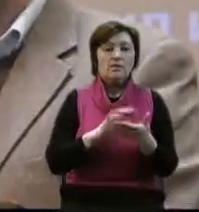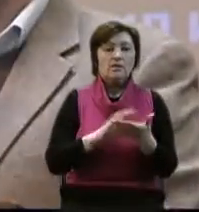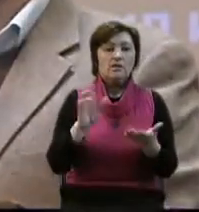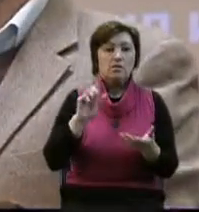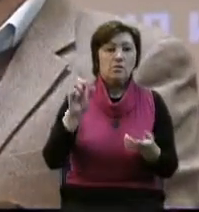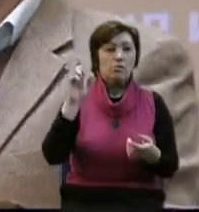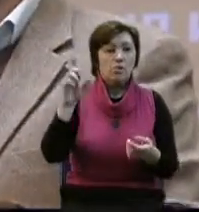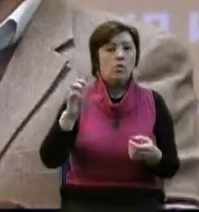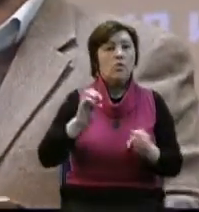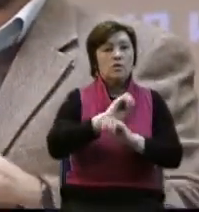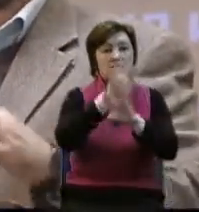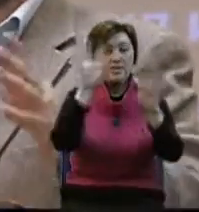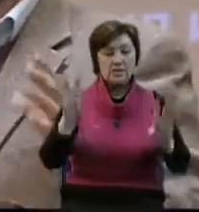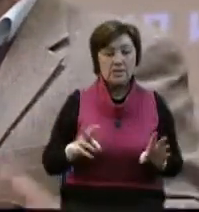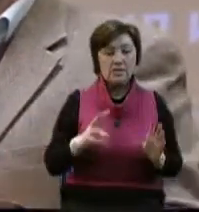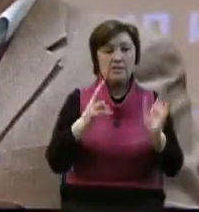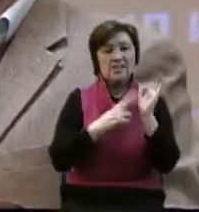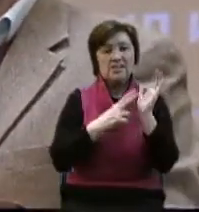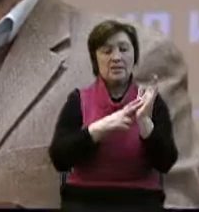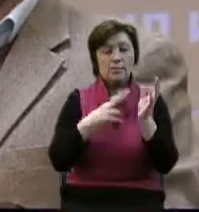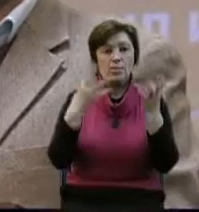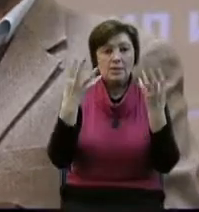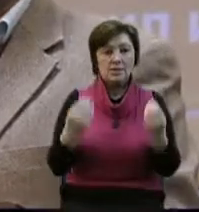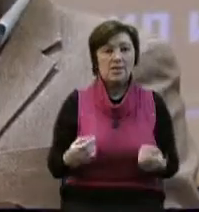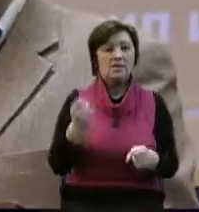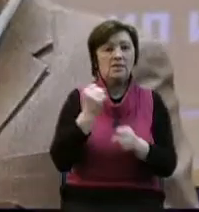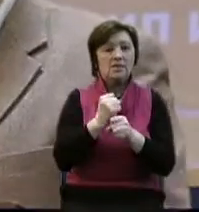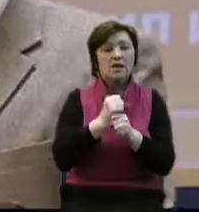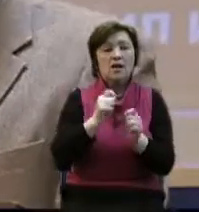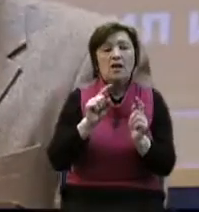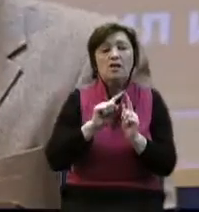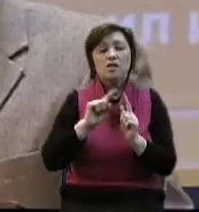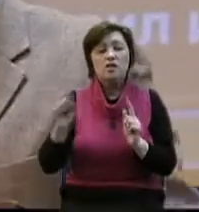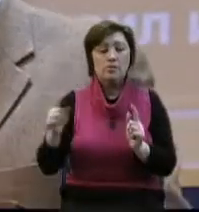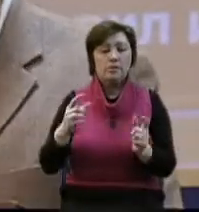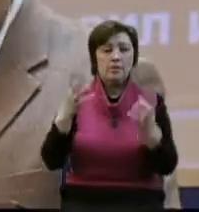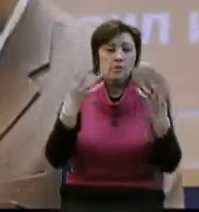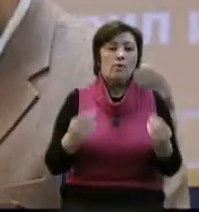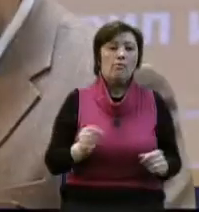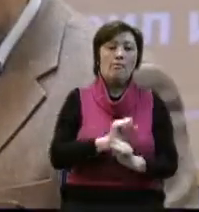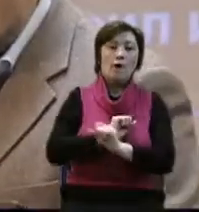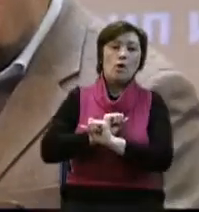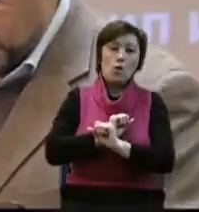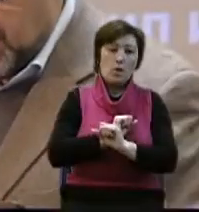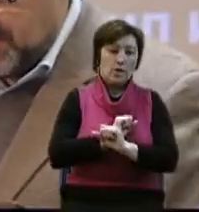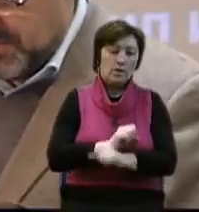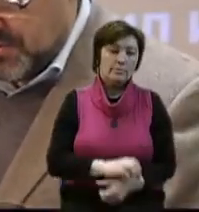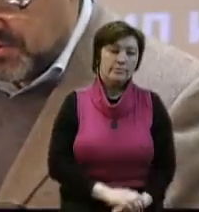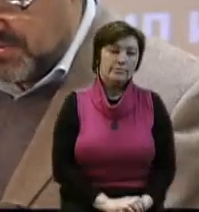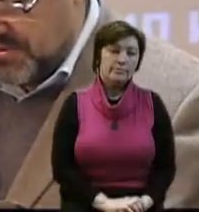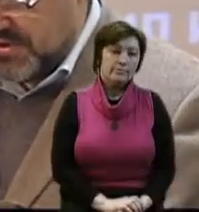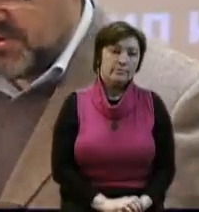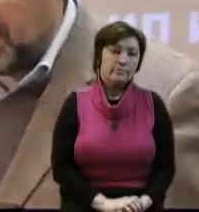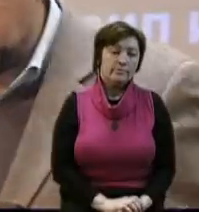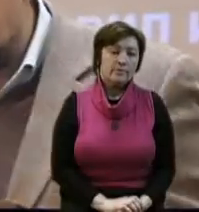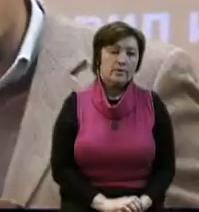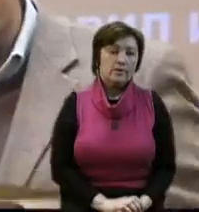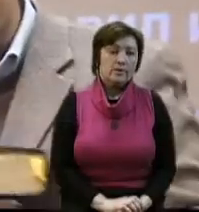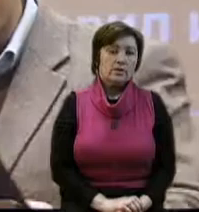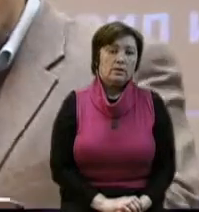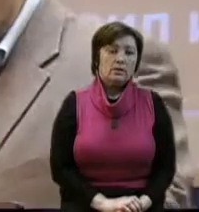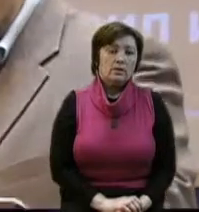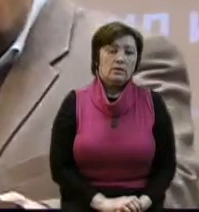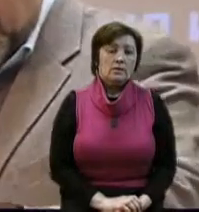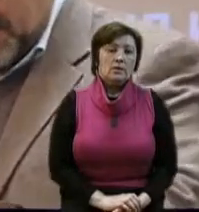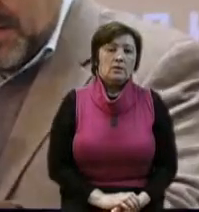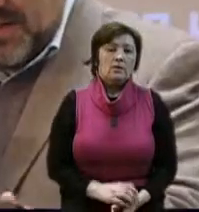этот день. То есть Он сделал его особенным или днем покоя. И сейчас мы прочитаем то, что написано уже в